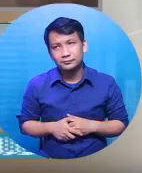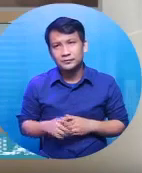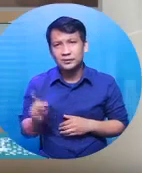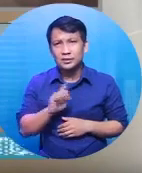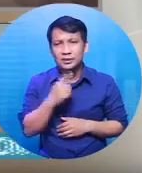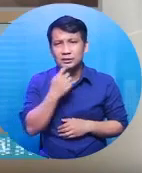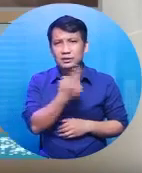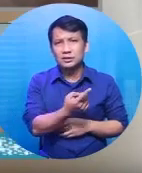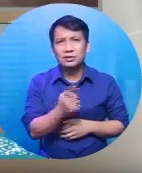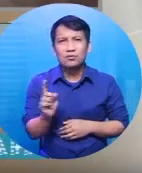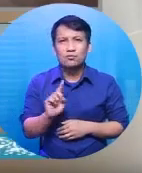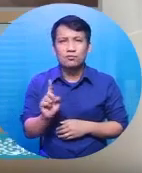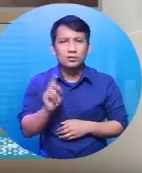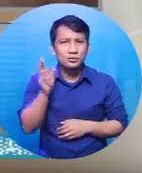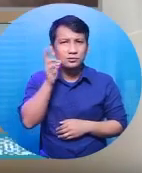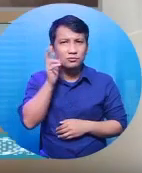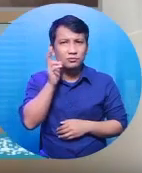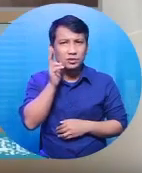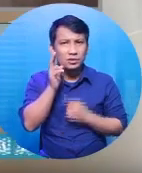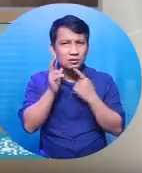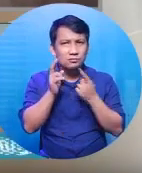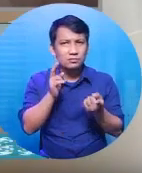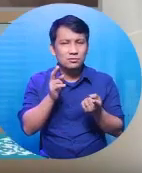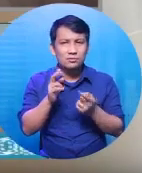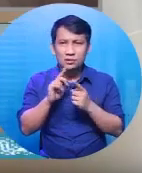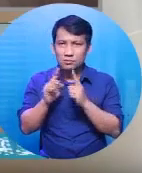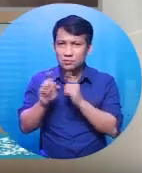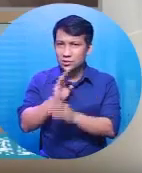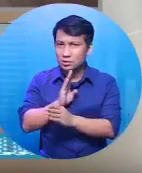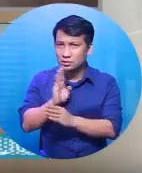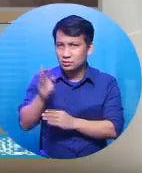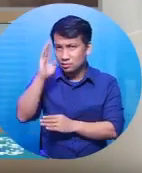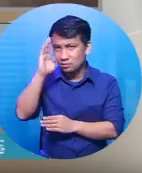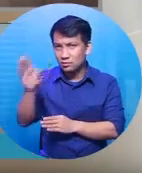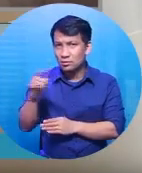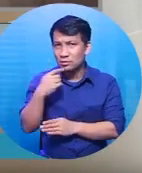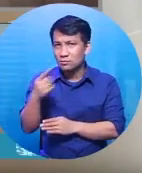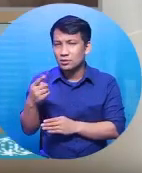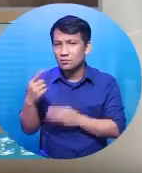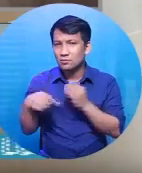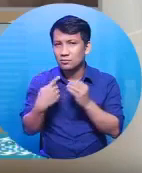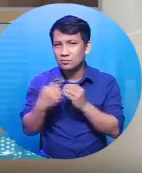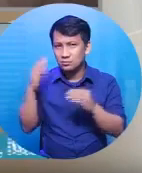pong sabi ni Rochelle nung kausapin mo siya tungkol dyan sa issue na yan?